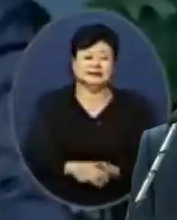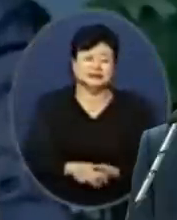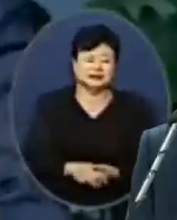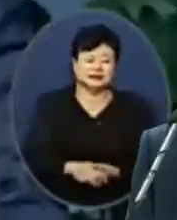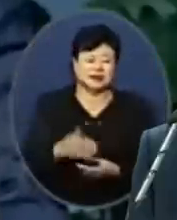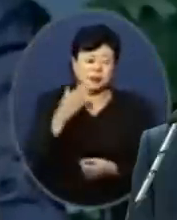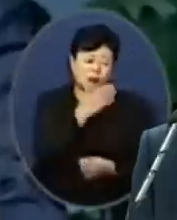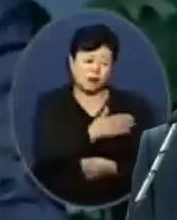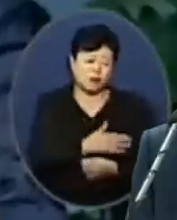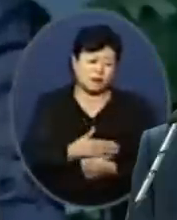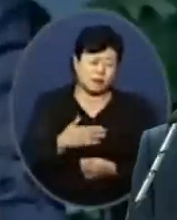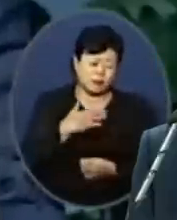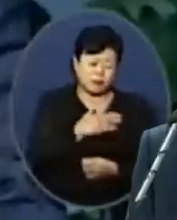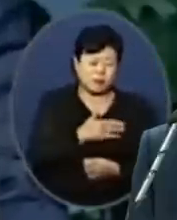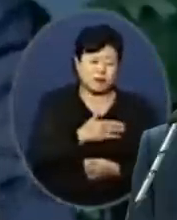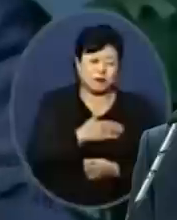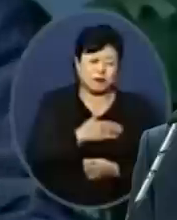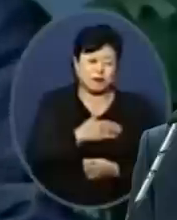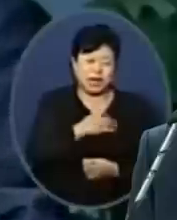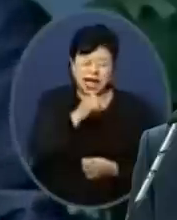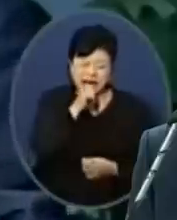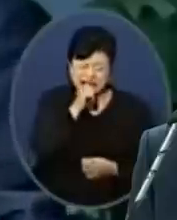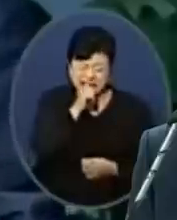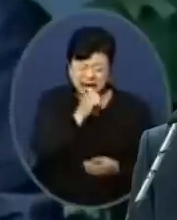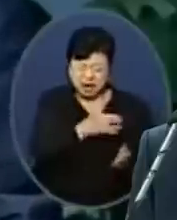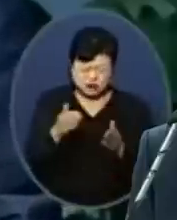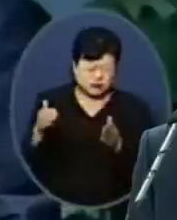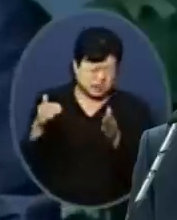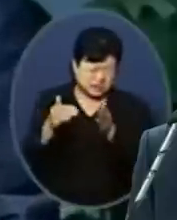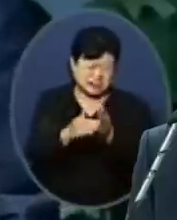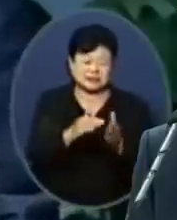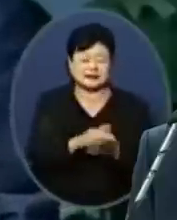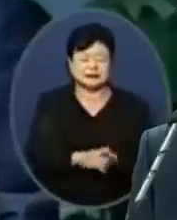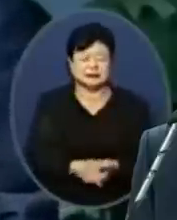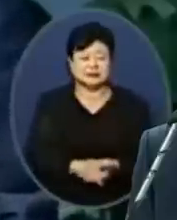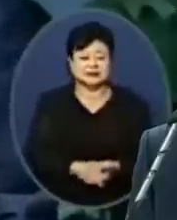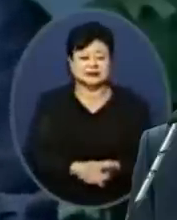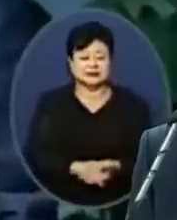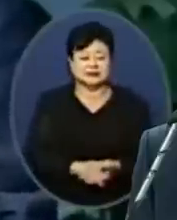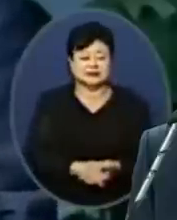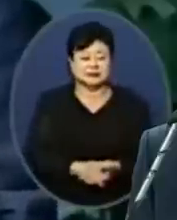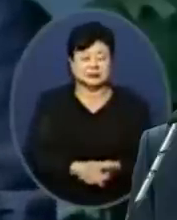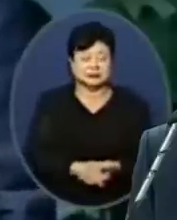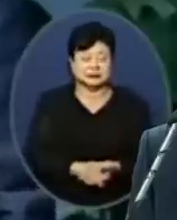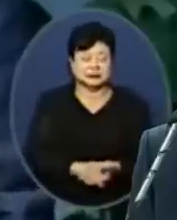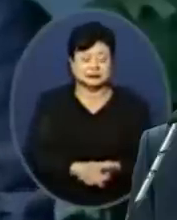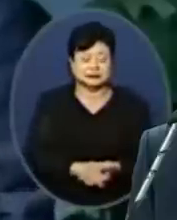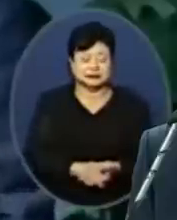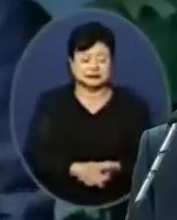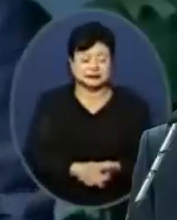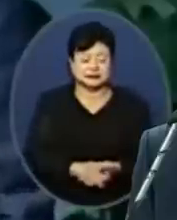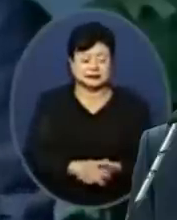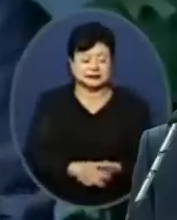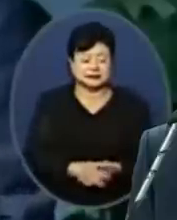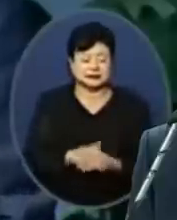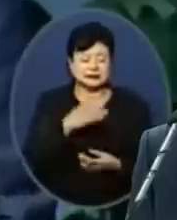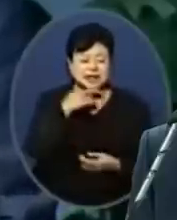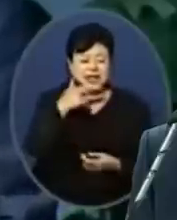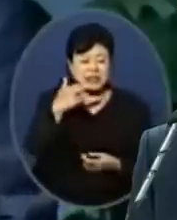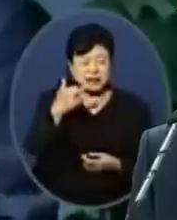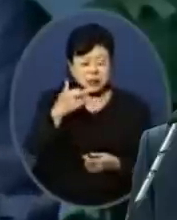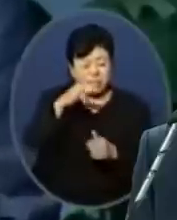온몸을 완전히 노스로 무장을 했습니다. 여기에 17살 먹는